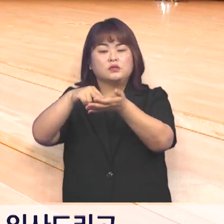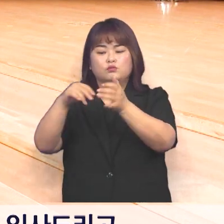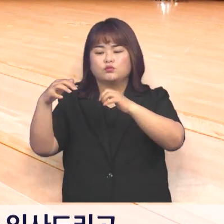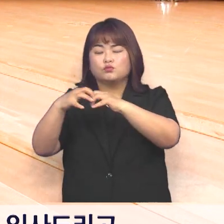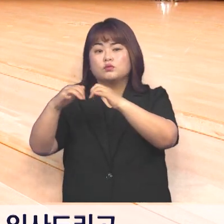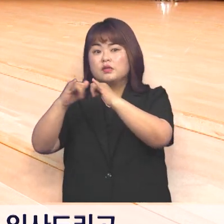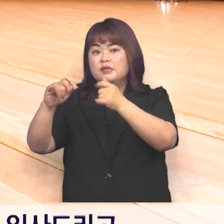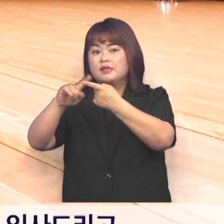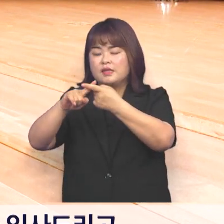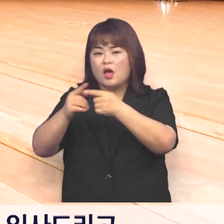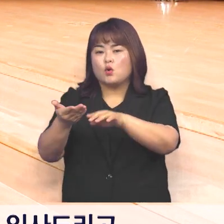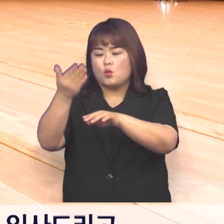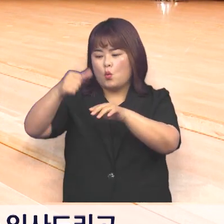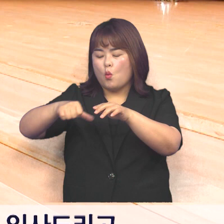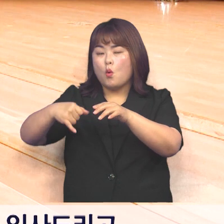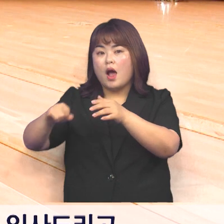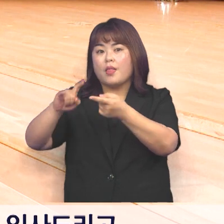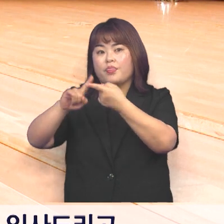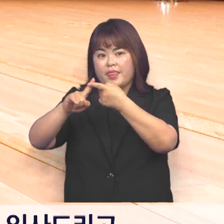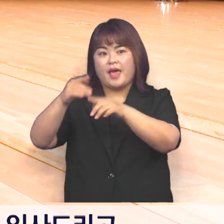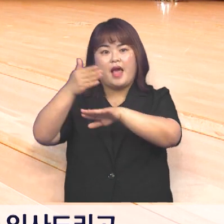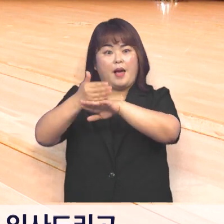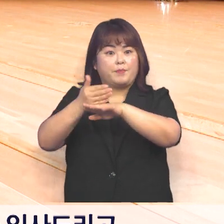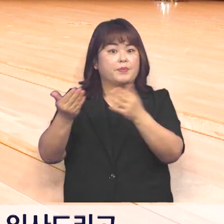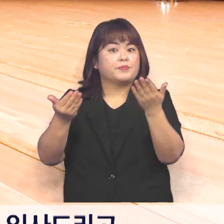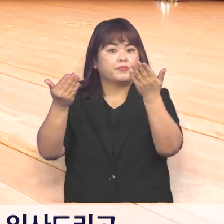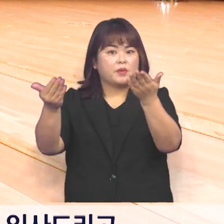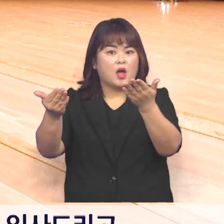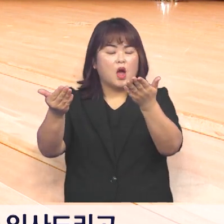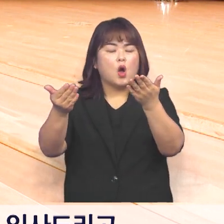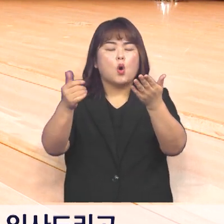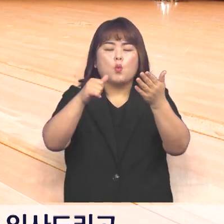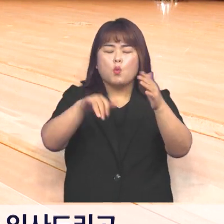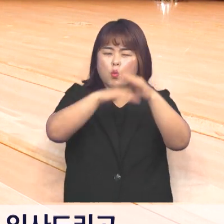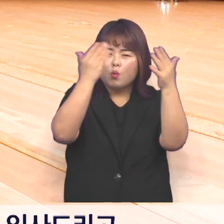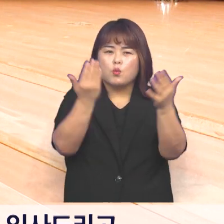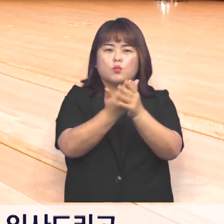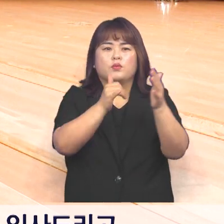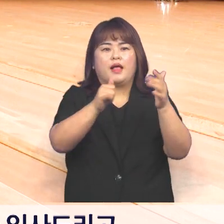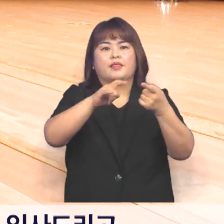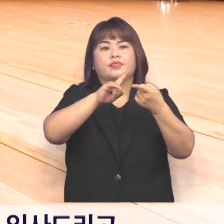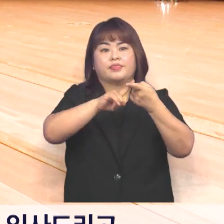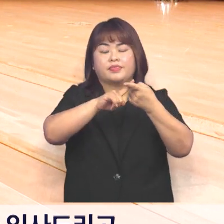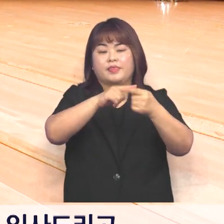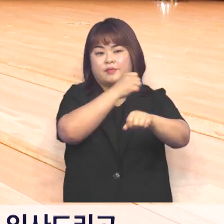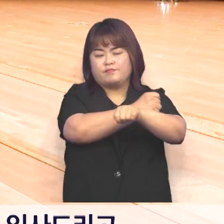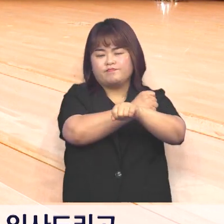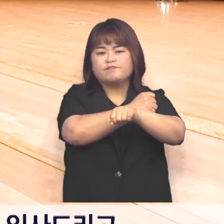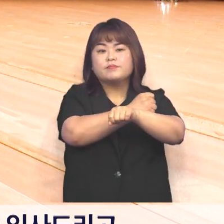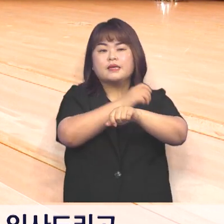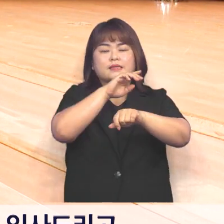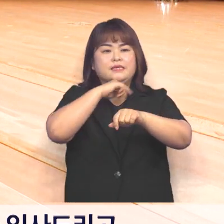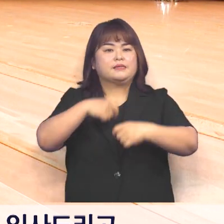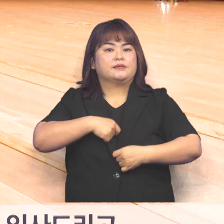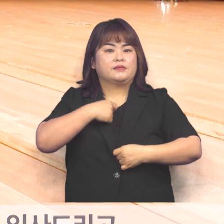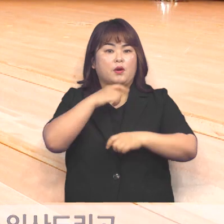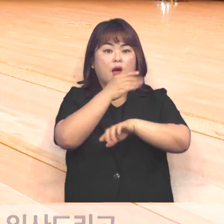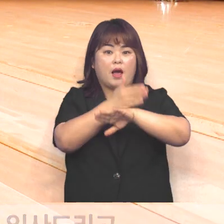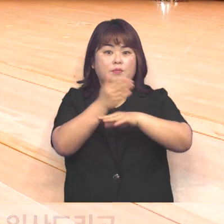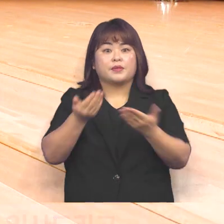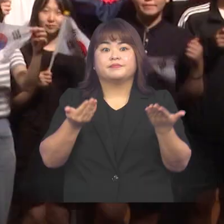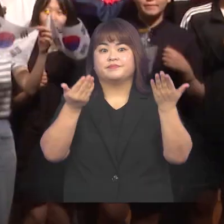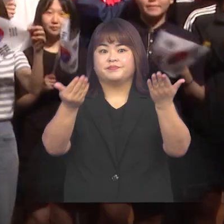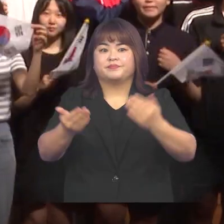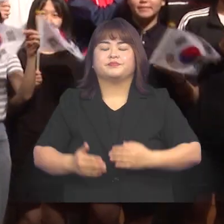선배님들, 손자님들께 감사 인사드리고 독립유공자 모든 가족들께도 진심으로 감사 인사를